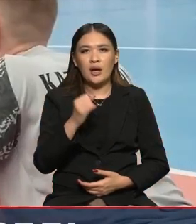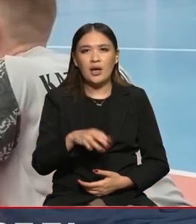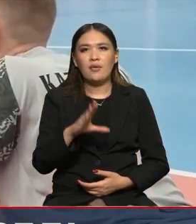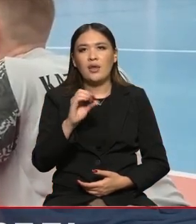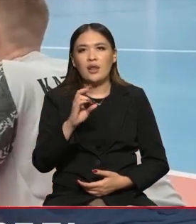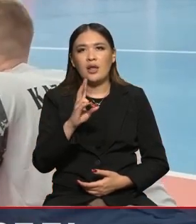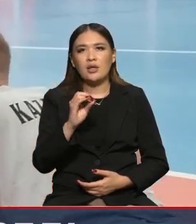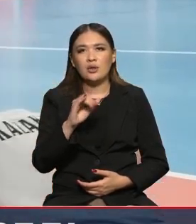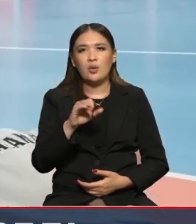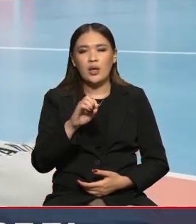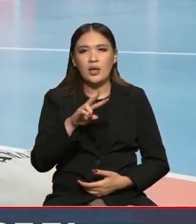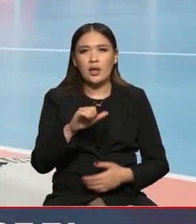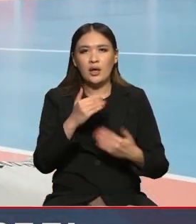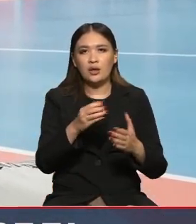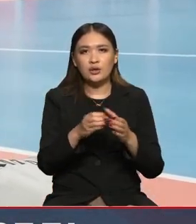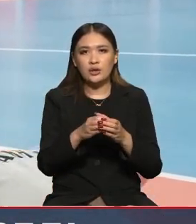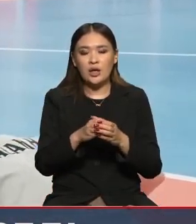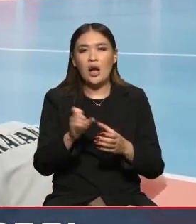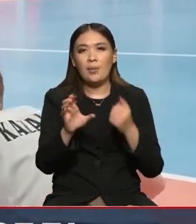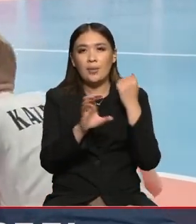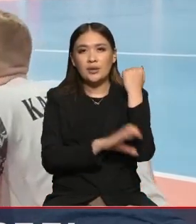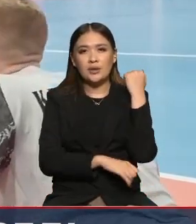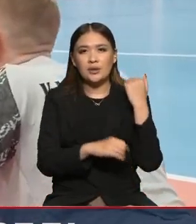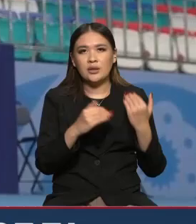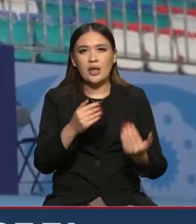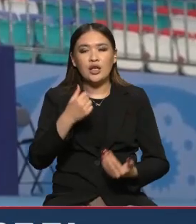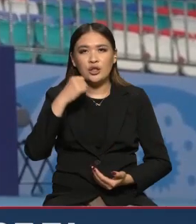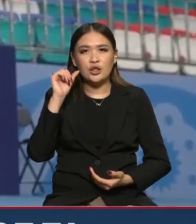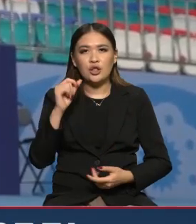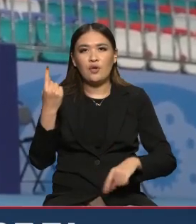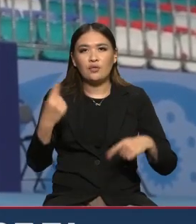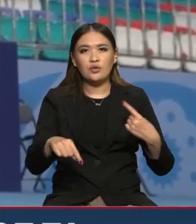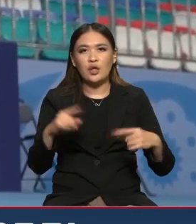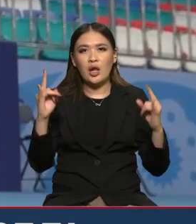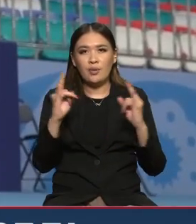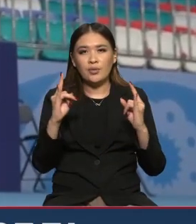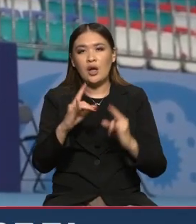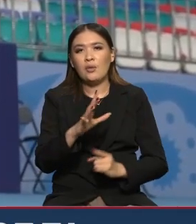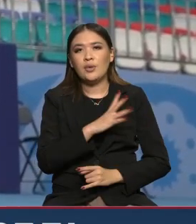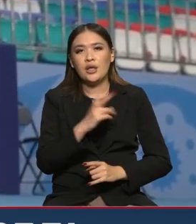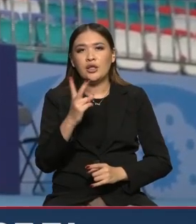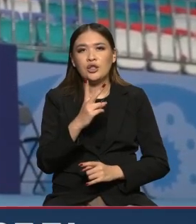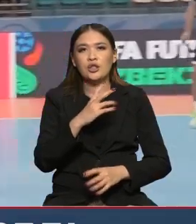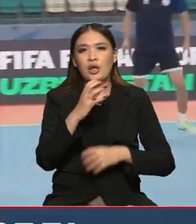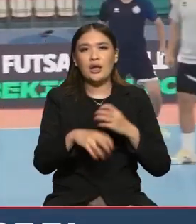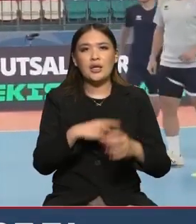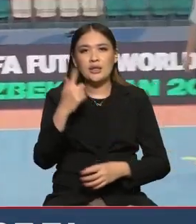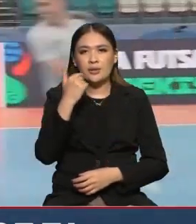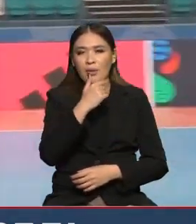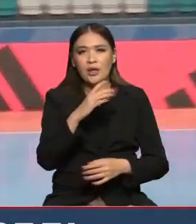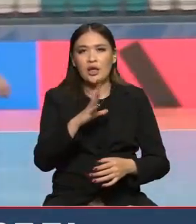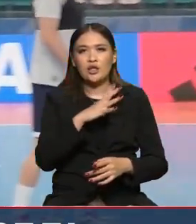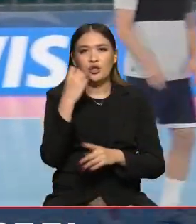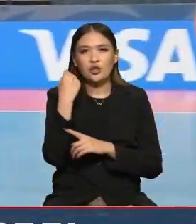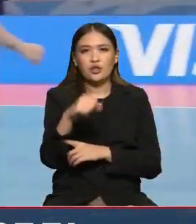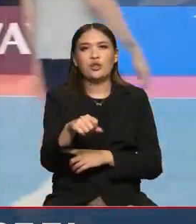Венесуэла құрамалары. Айтпақшы, соңғысы, яғни Венесуэла кеше футзалдан әлемнің 2-ші командасы саналатын Испанияны ұтып